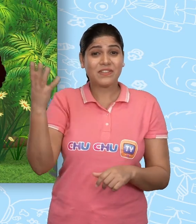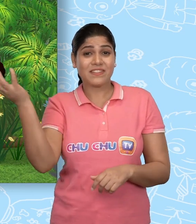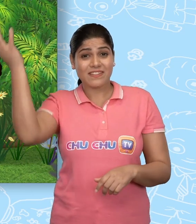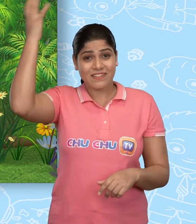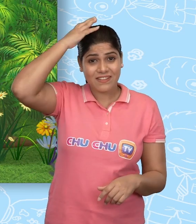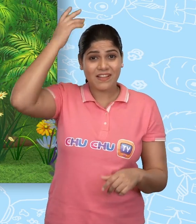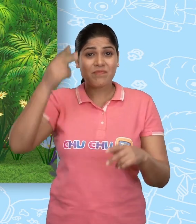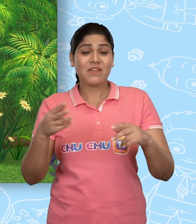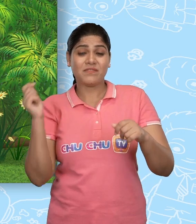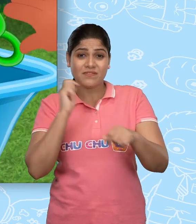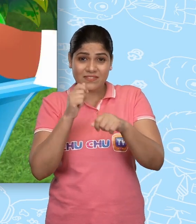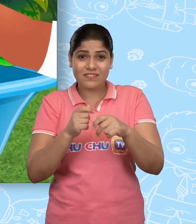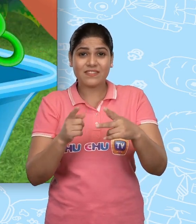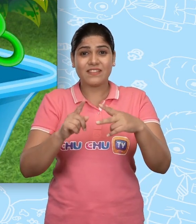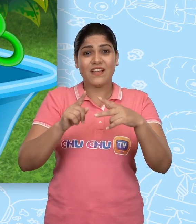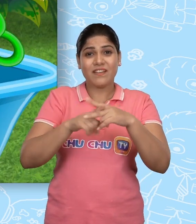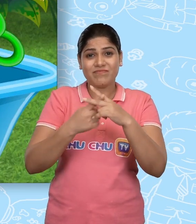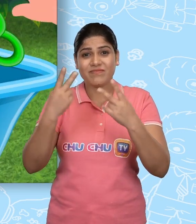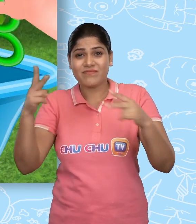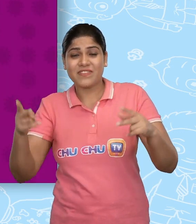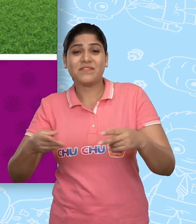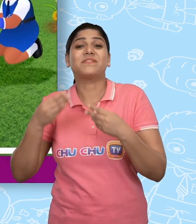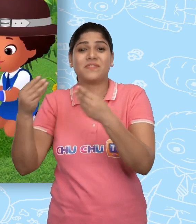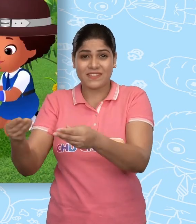चीका को एक टोपी और औजार भी मिले